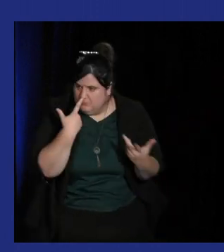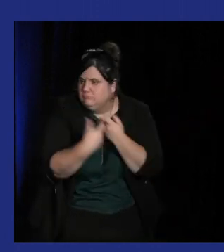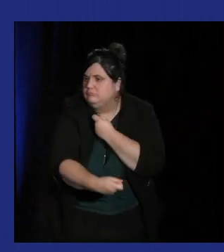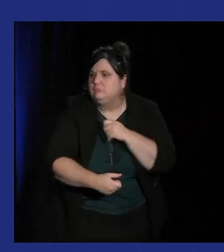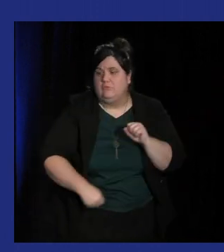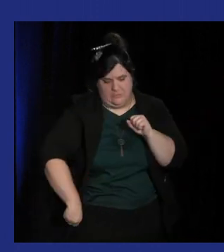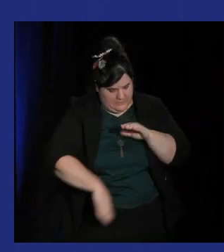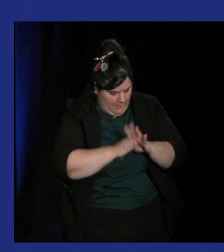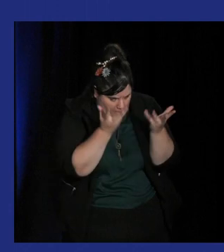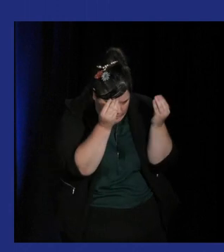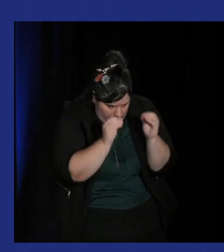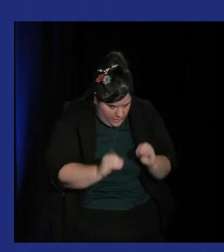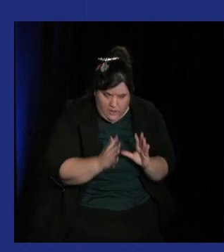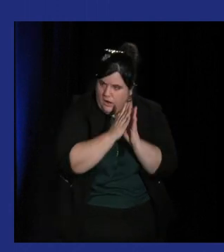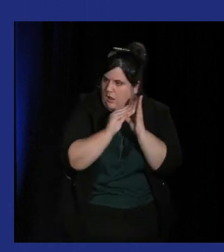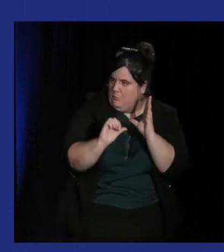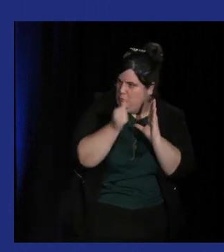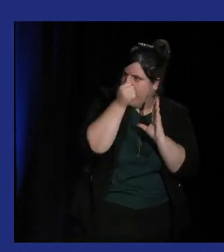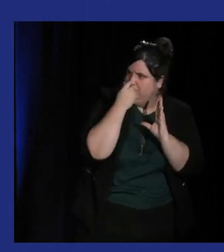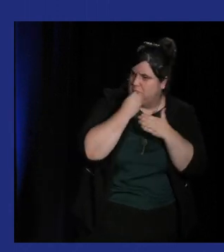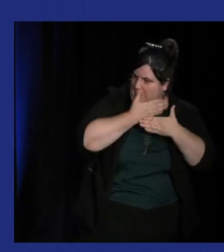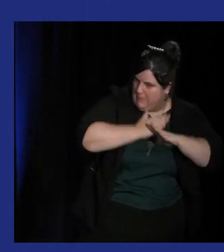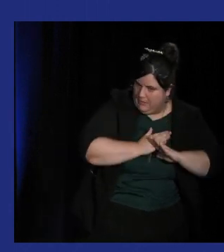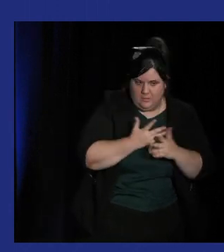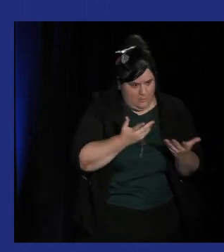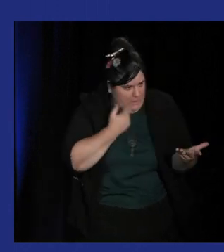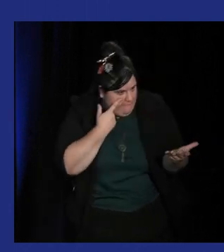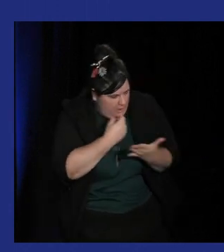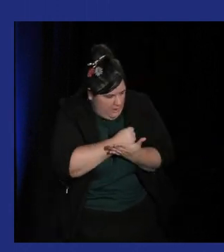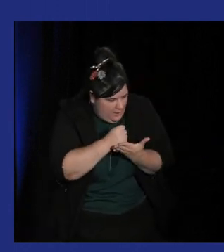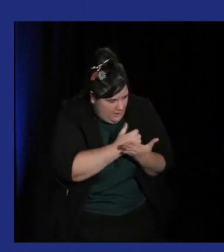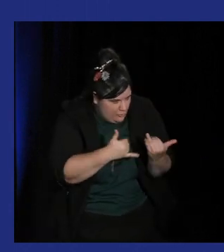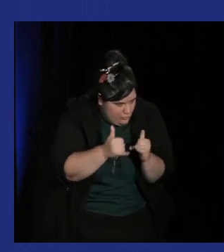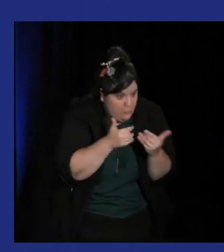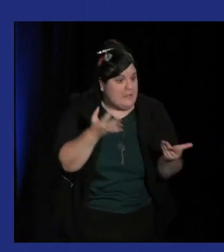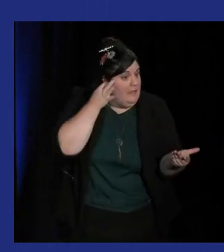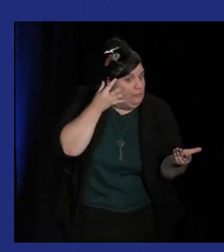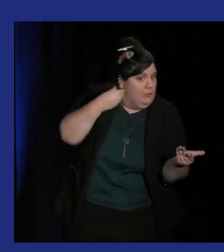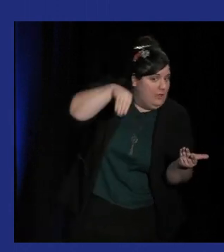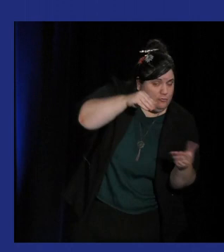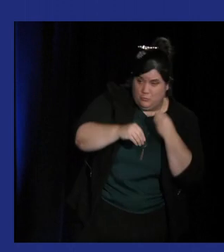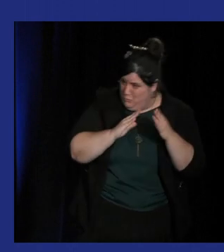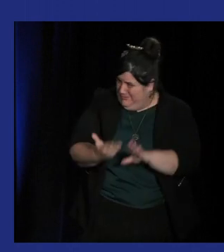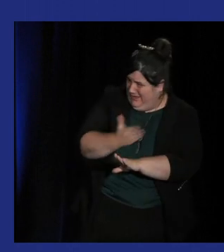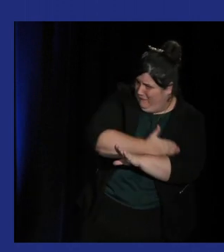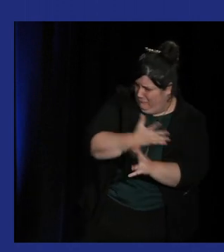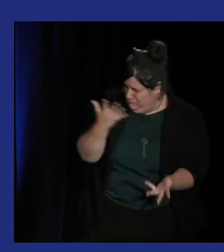jouable on va dire fonctionnel du jeu est-ce que c'est vrai est-ce que vous commencez un peu avant comment ça se passe